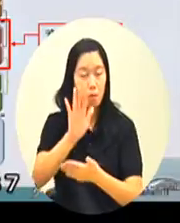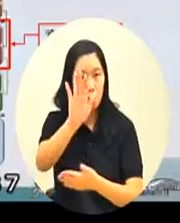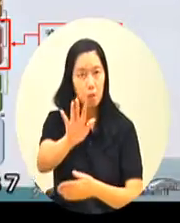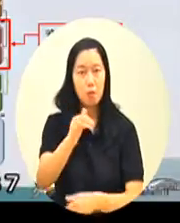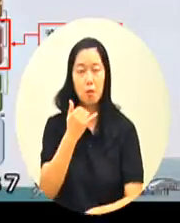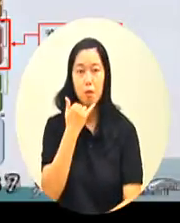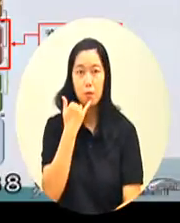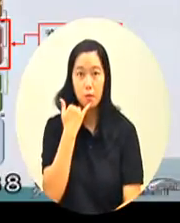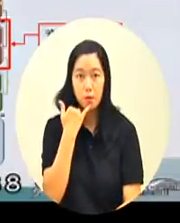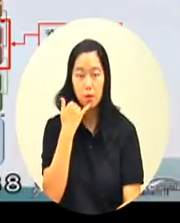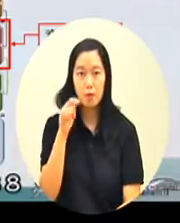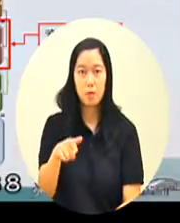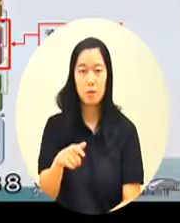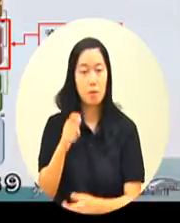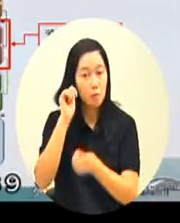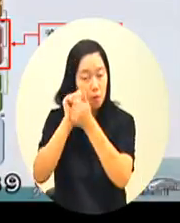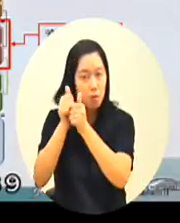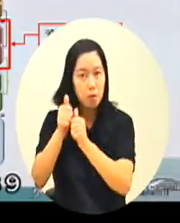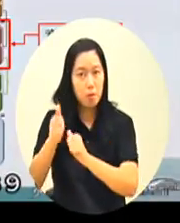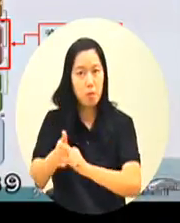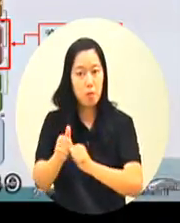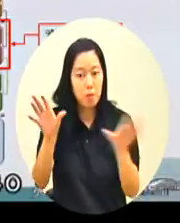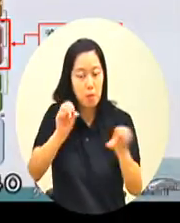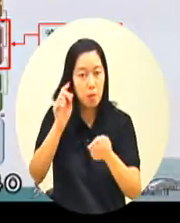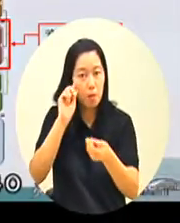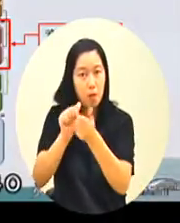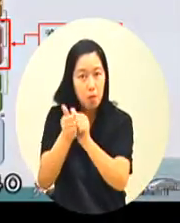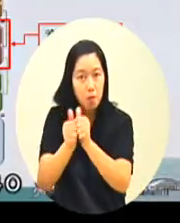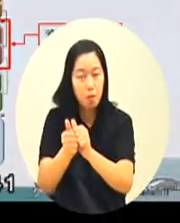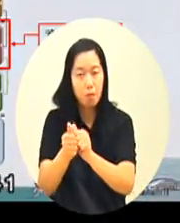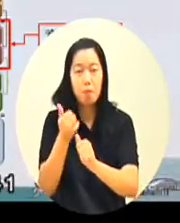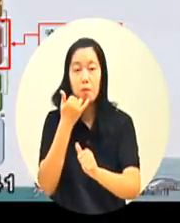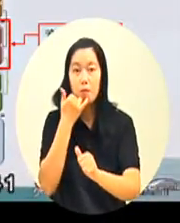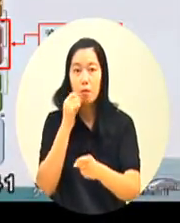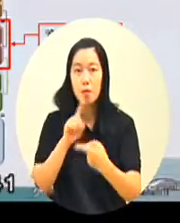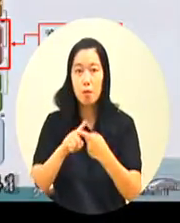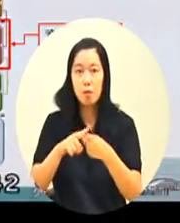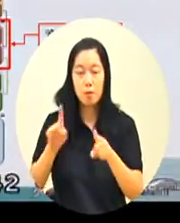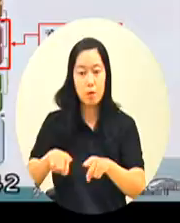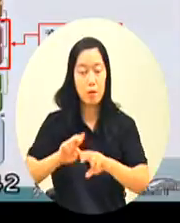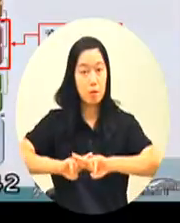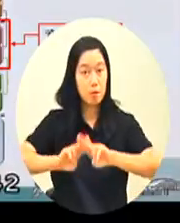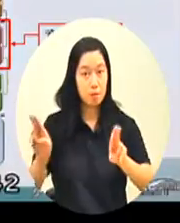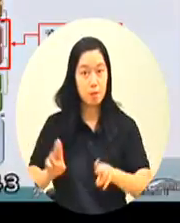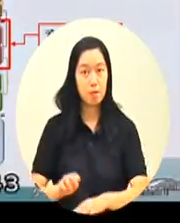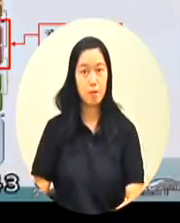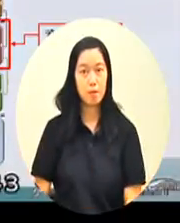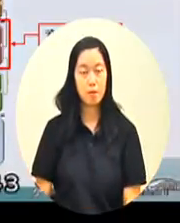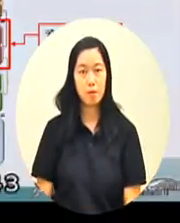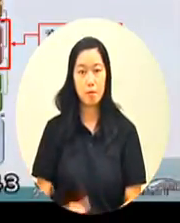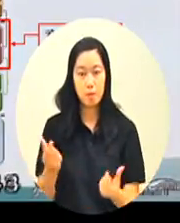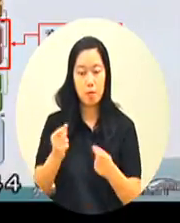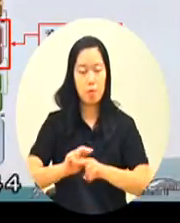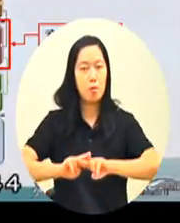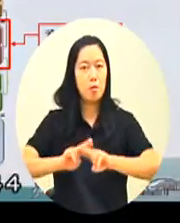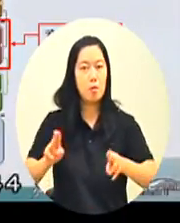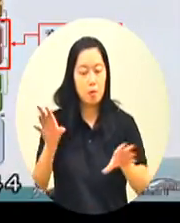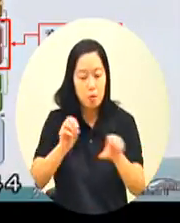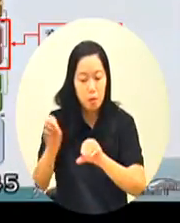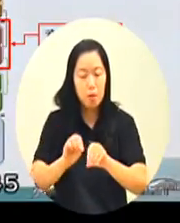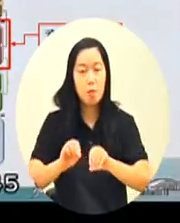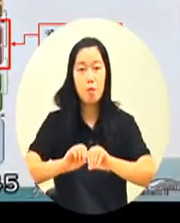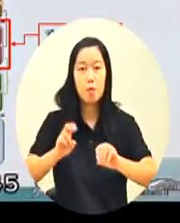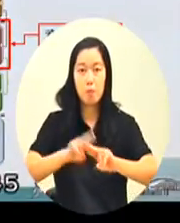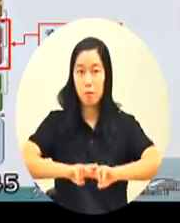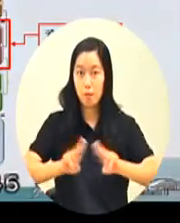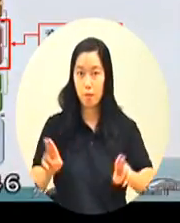够把应用就是资讯的应用借接这一块能够把它开放出来，就是所谓的 open API 这一件事情。那这